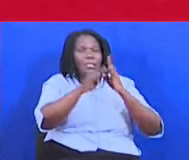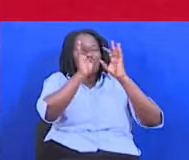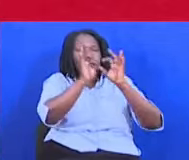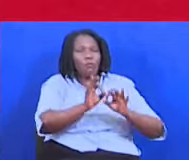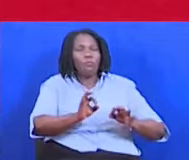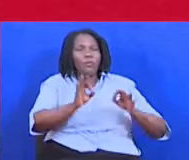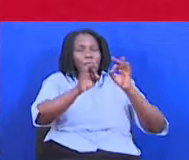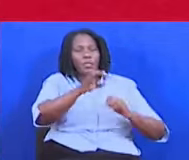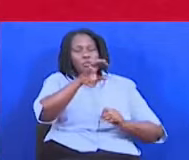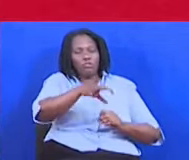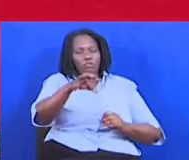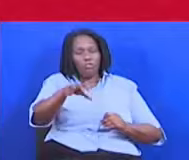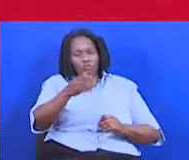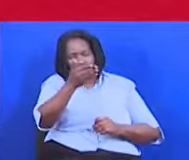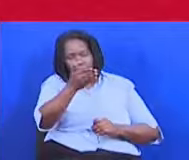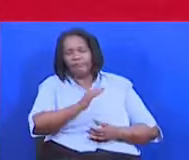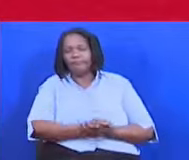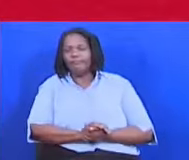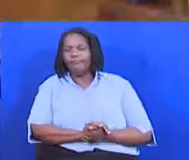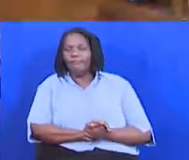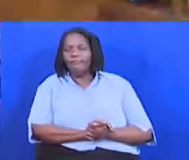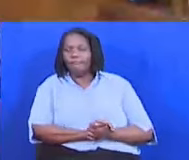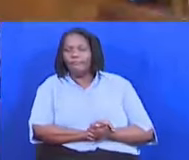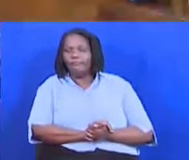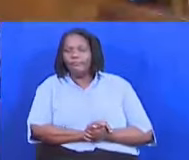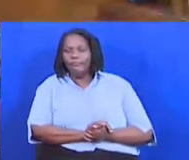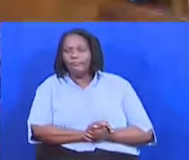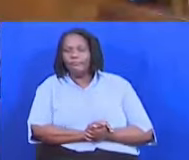kuboresha soko la Stereo. Asante.